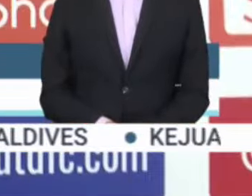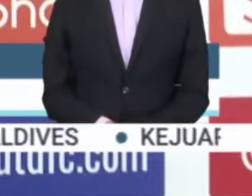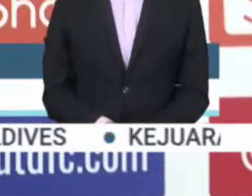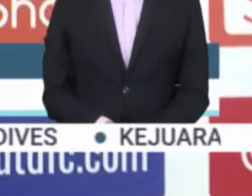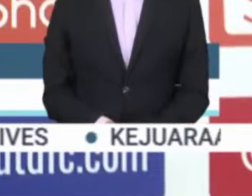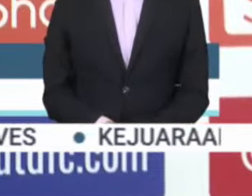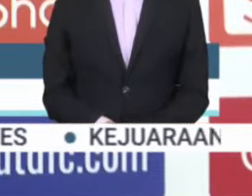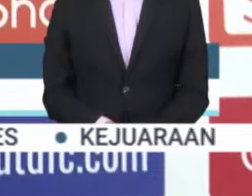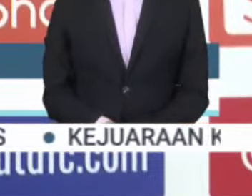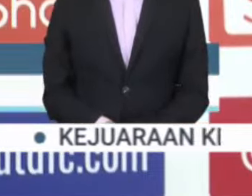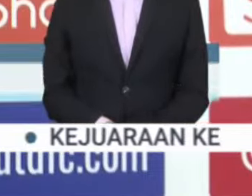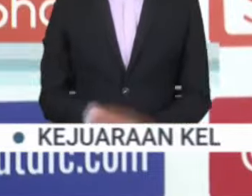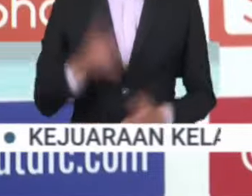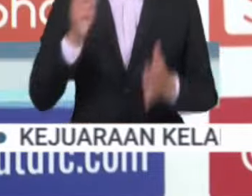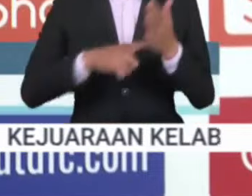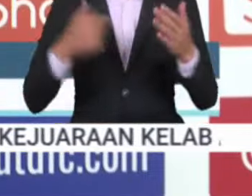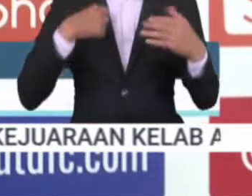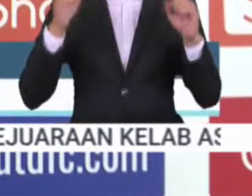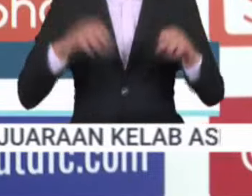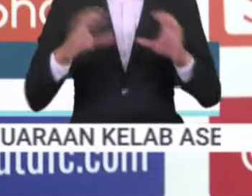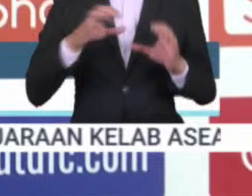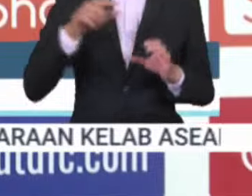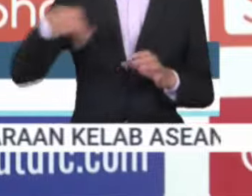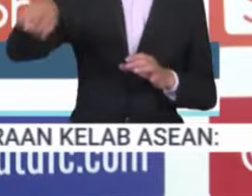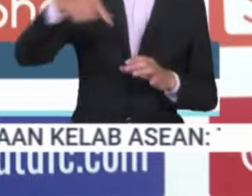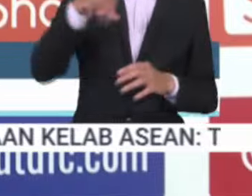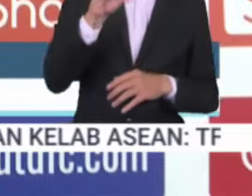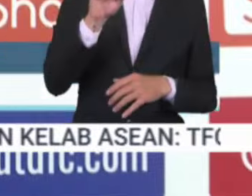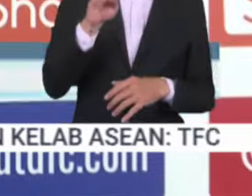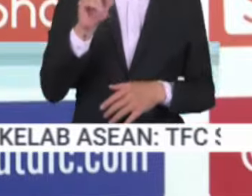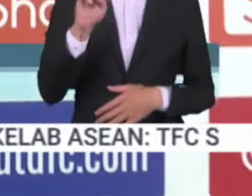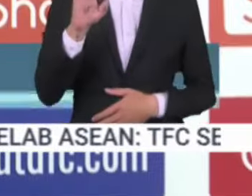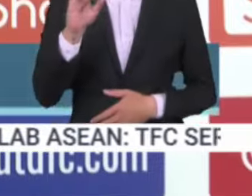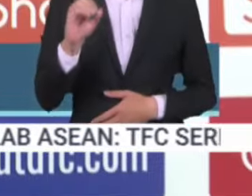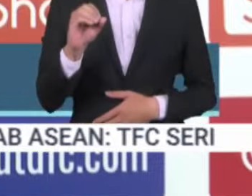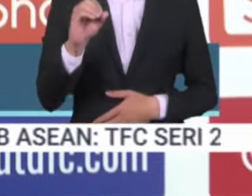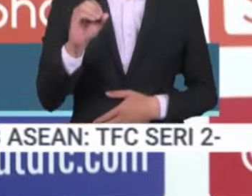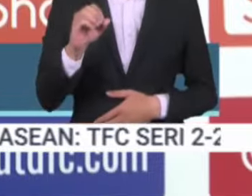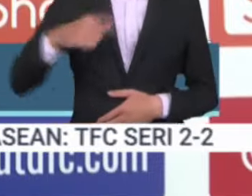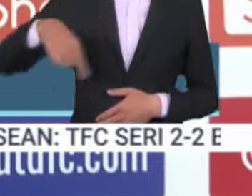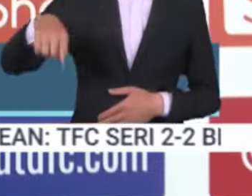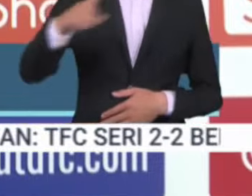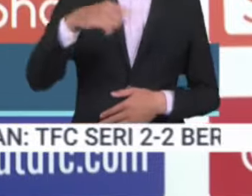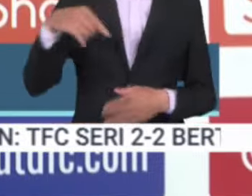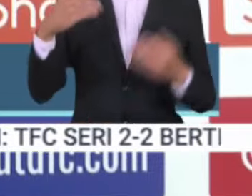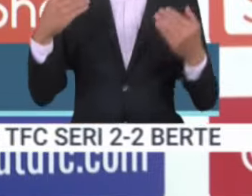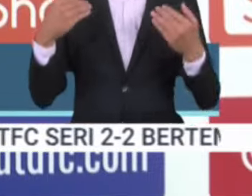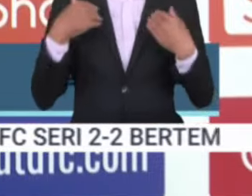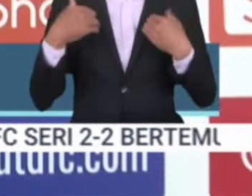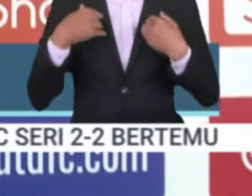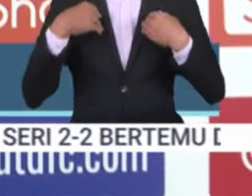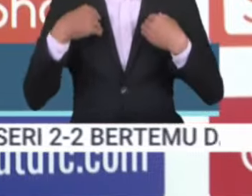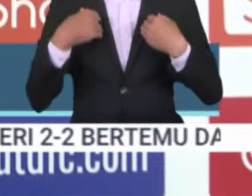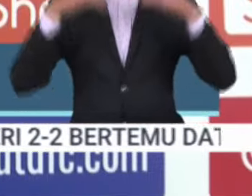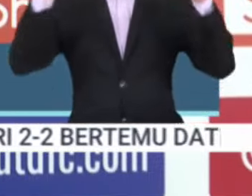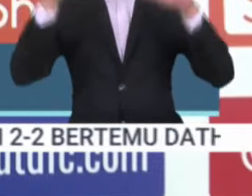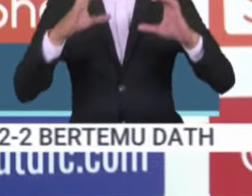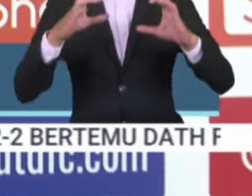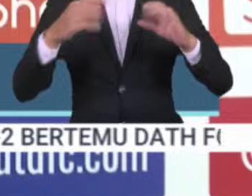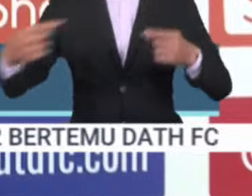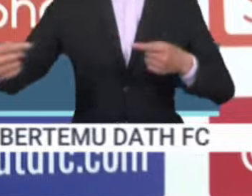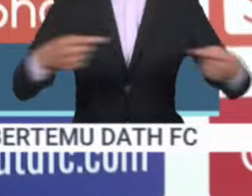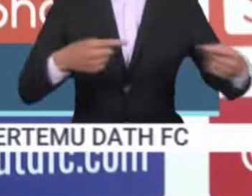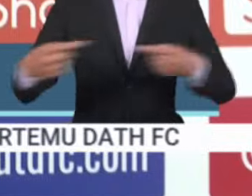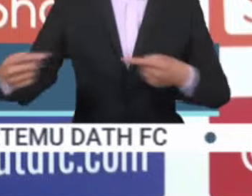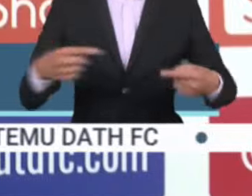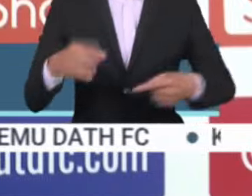I can say about them, attacking minded team, well structured, well organized,